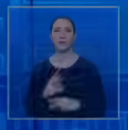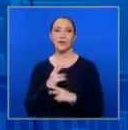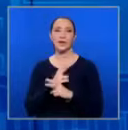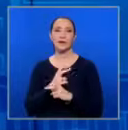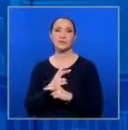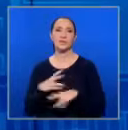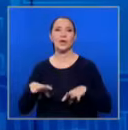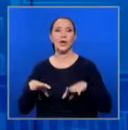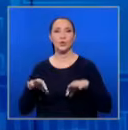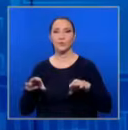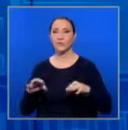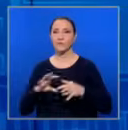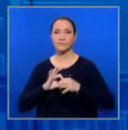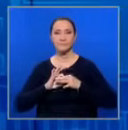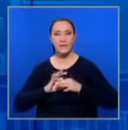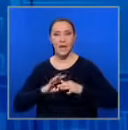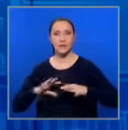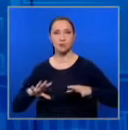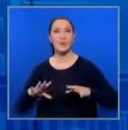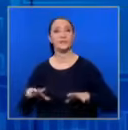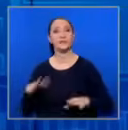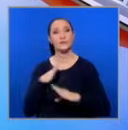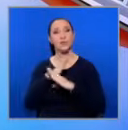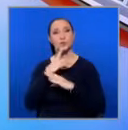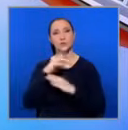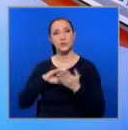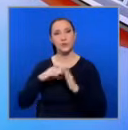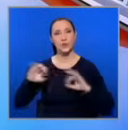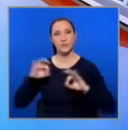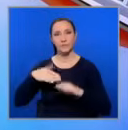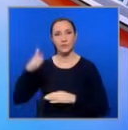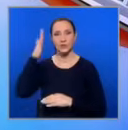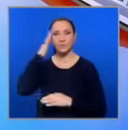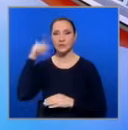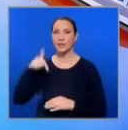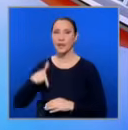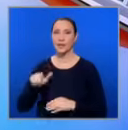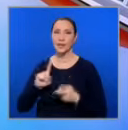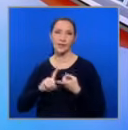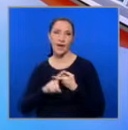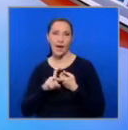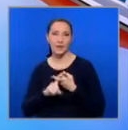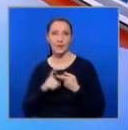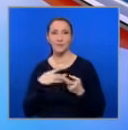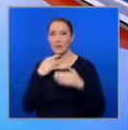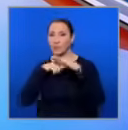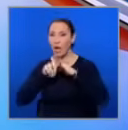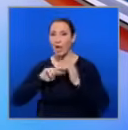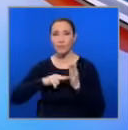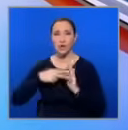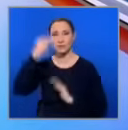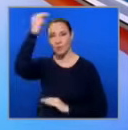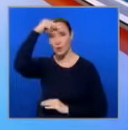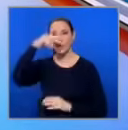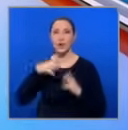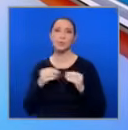Австрия е готова за разхлабване на ветото за Шенген. Външният министър Герхард Карнер има таен план за България и Румъния,